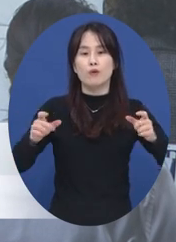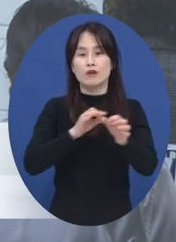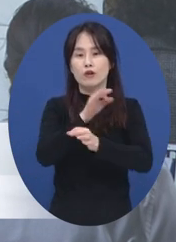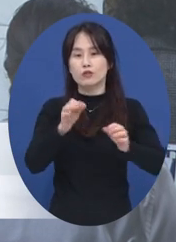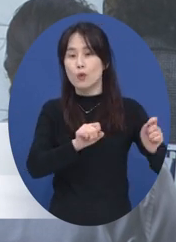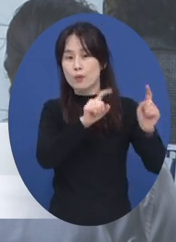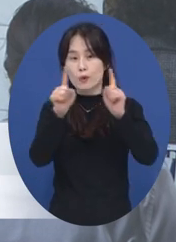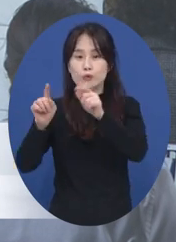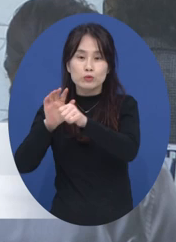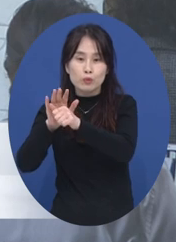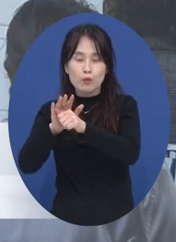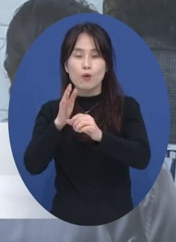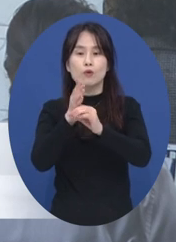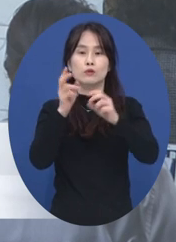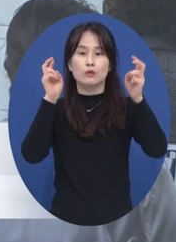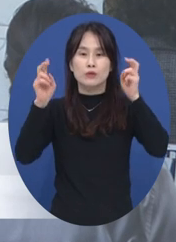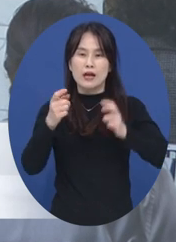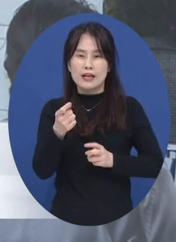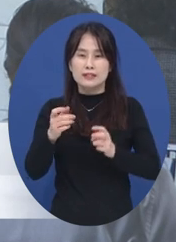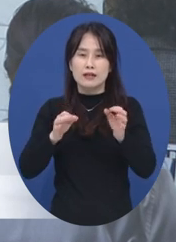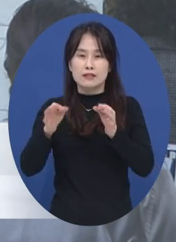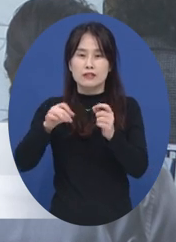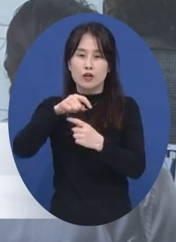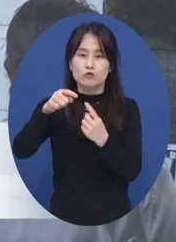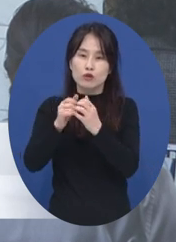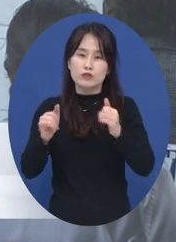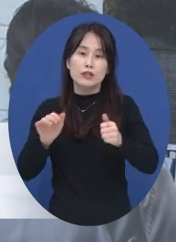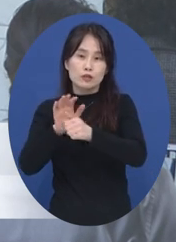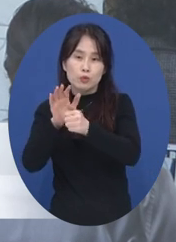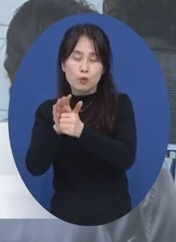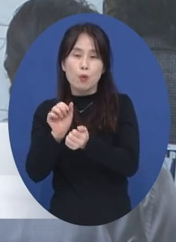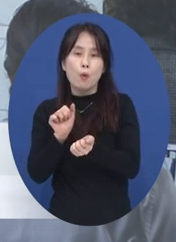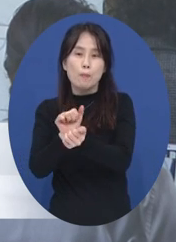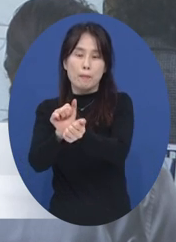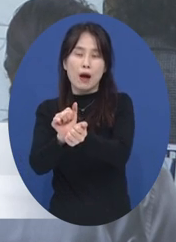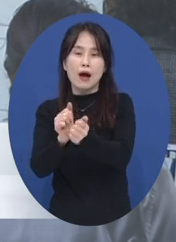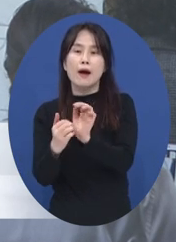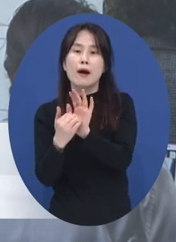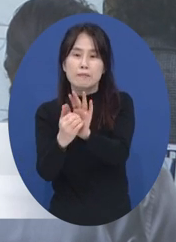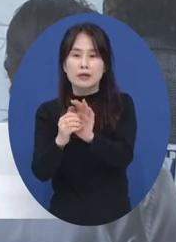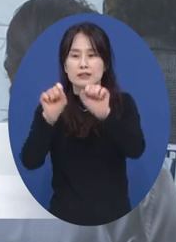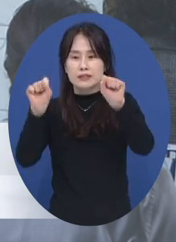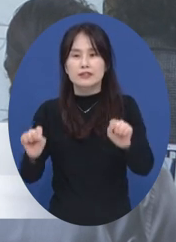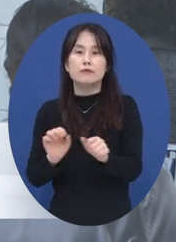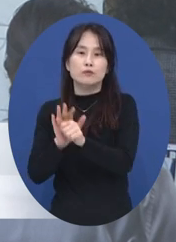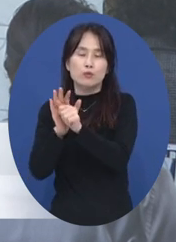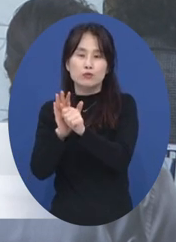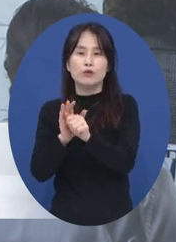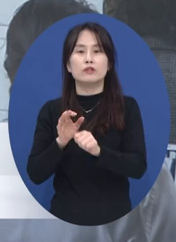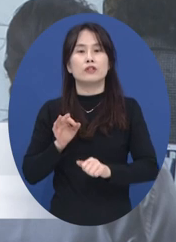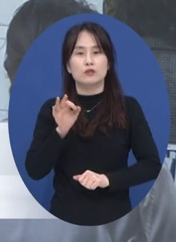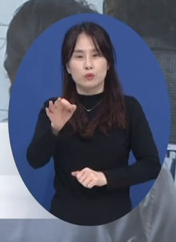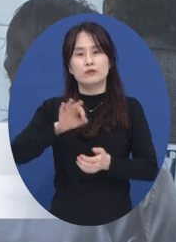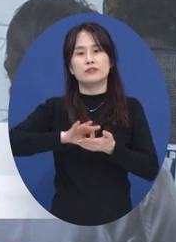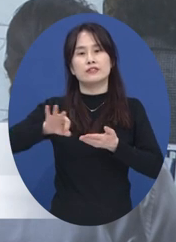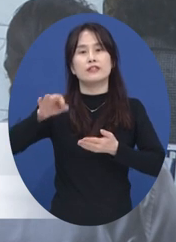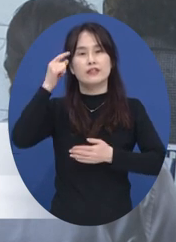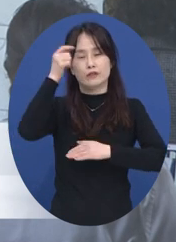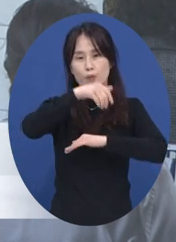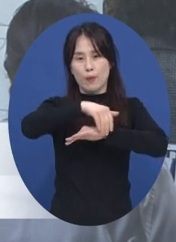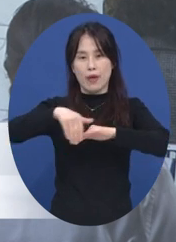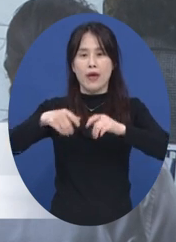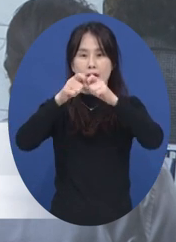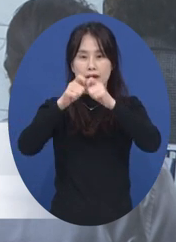경제 회복 지연과 중소기업과 소상공인 지원 그리고 감염병 대응책 의 확충 지원 에 대거 투입한다는 구상